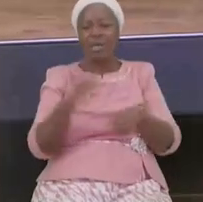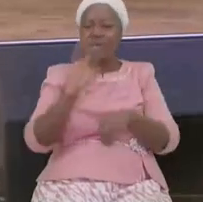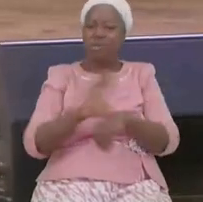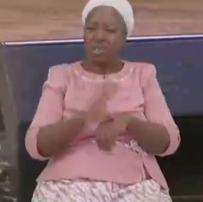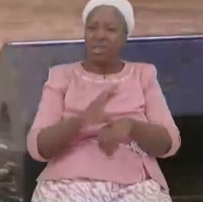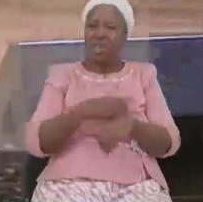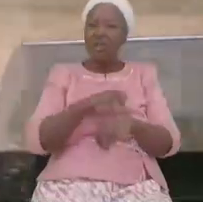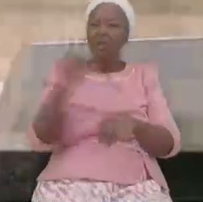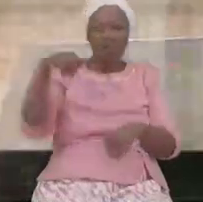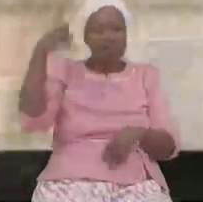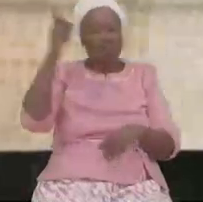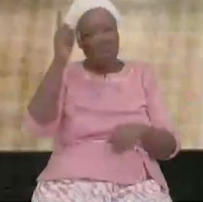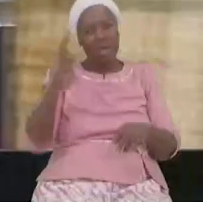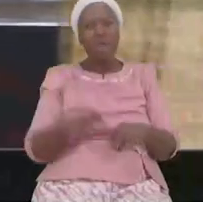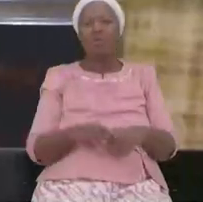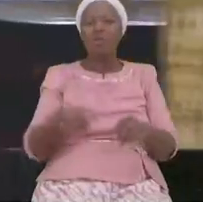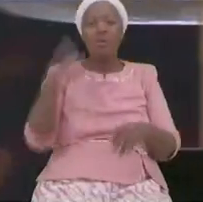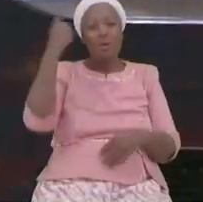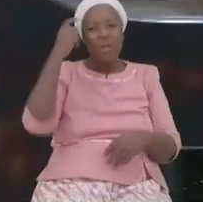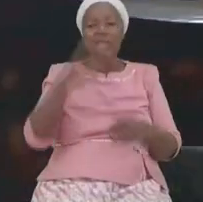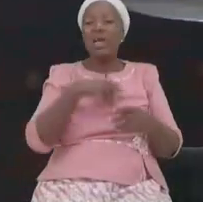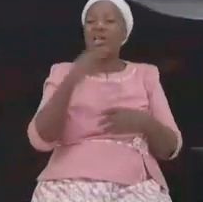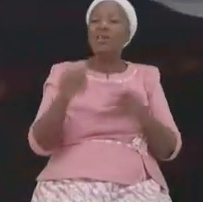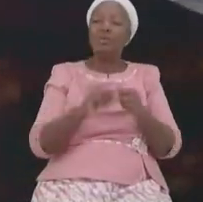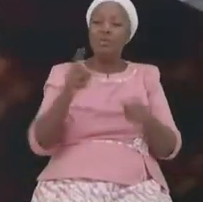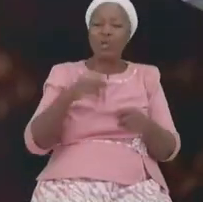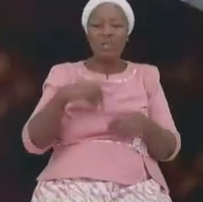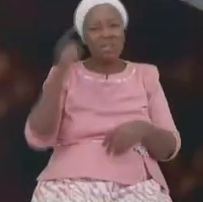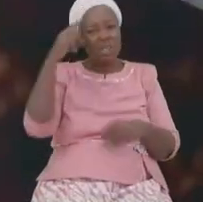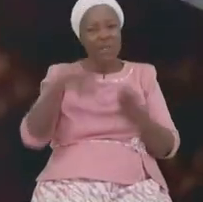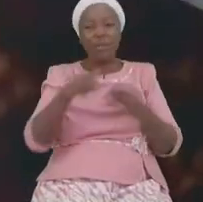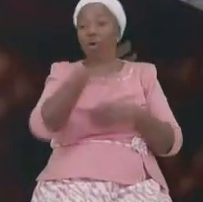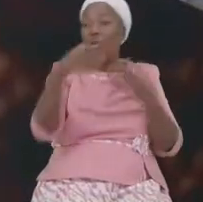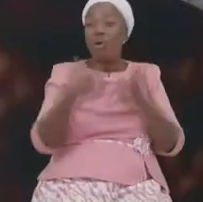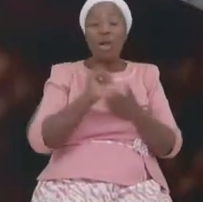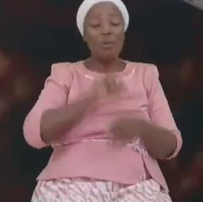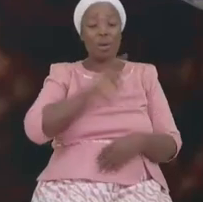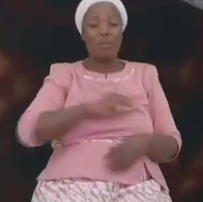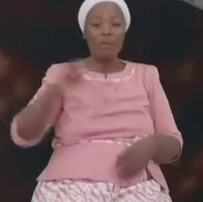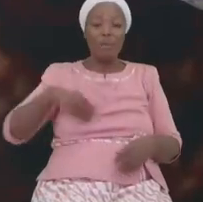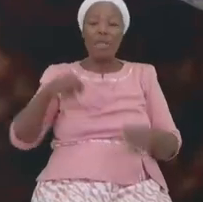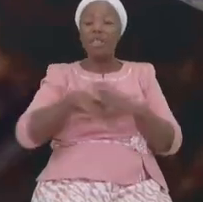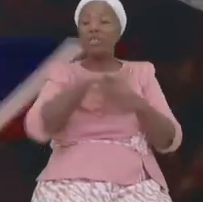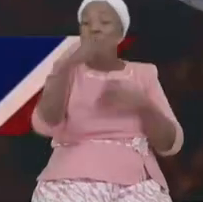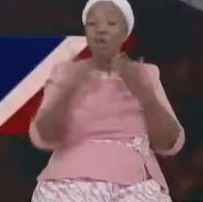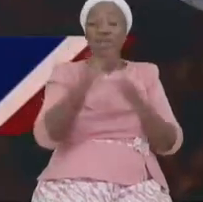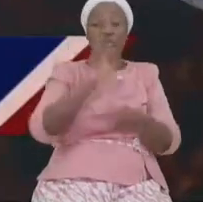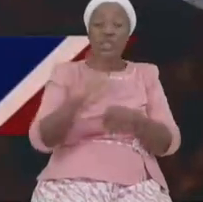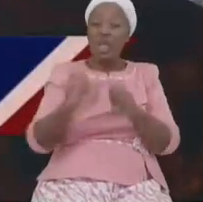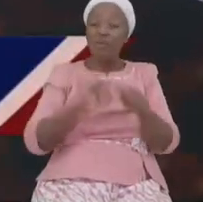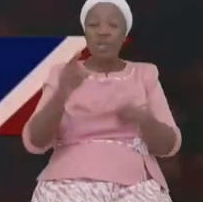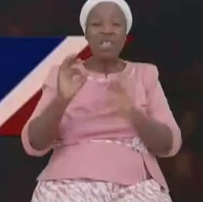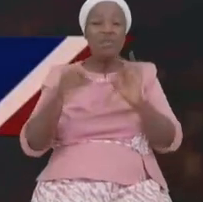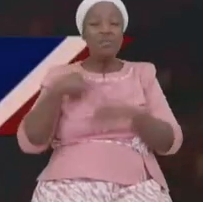dans chaque région, dans chaque état. Pense à cela, à tous nos membres, dans toutes les églises, partout. Si nous pouvons dire la